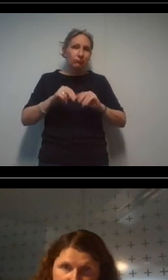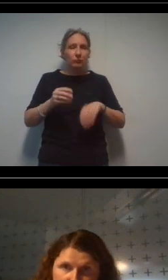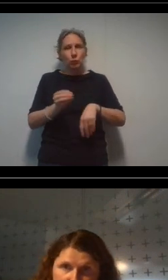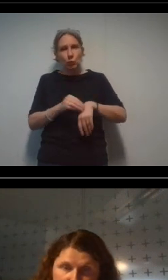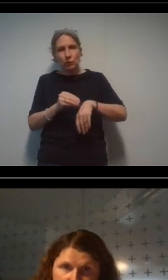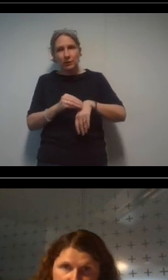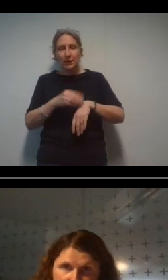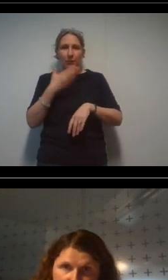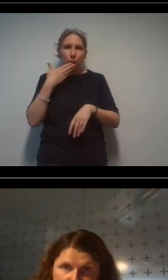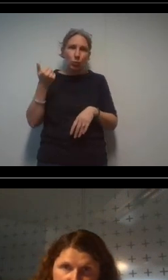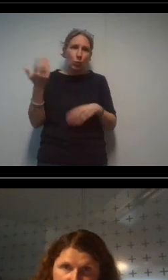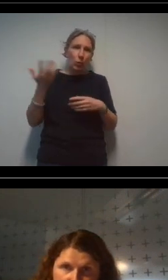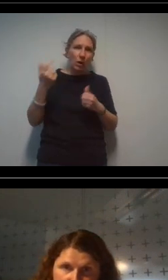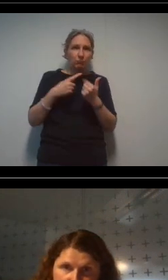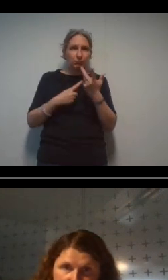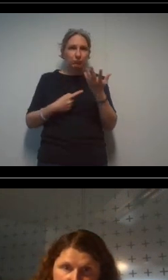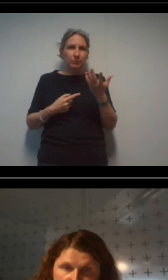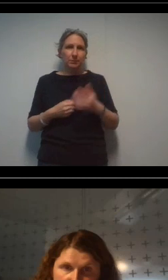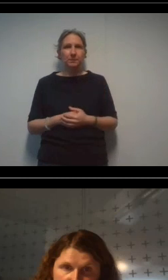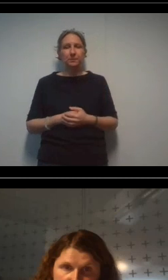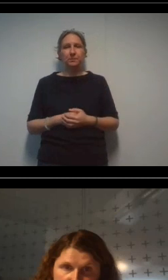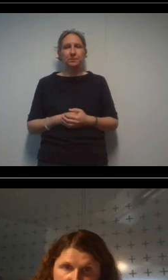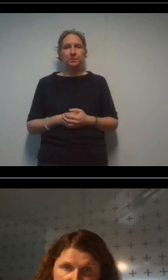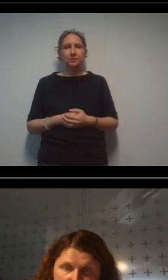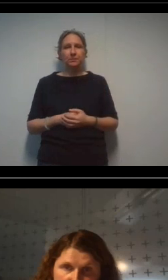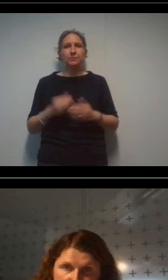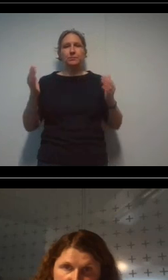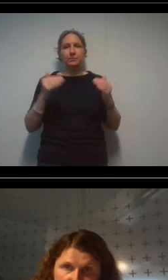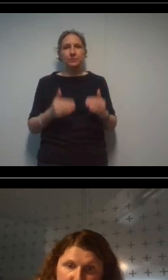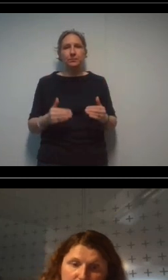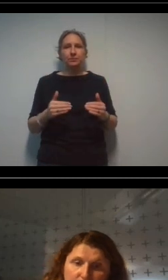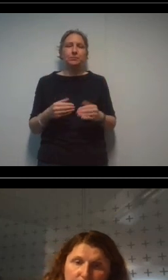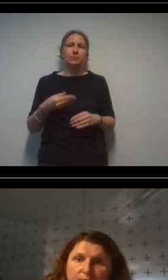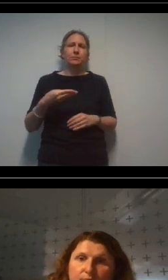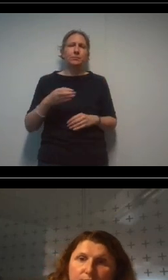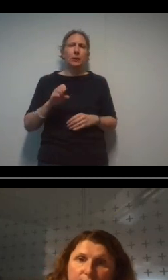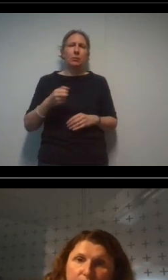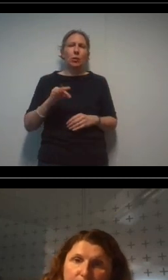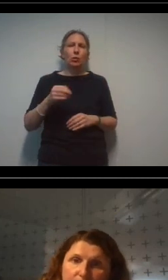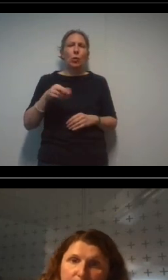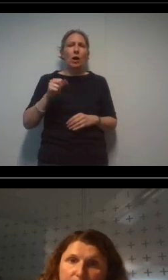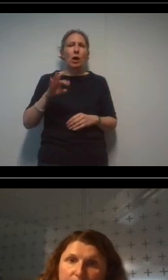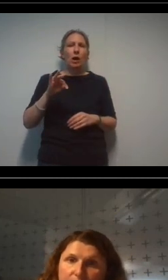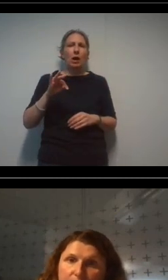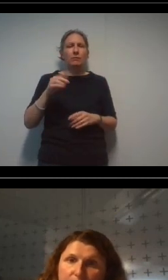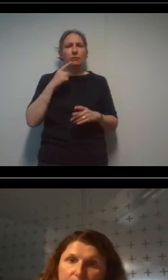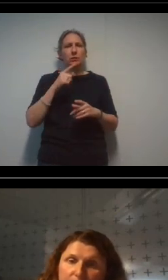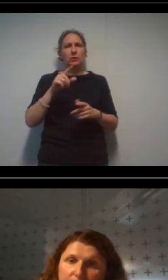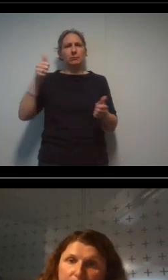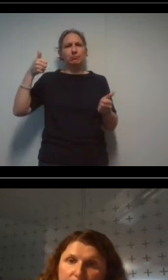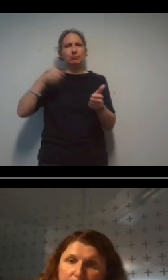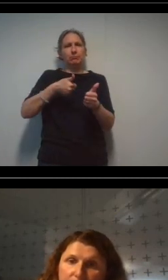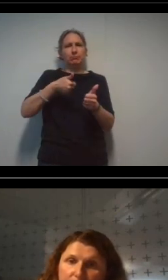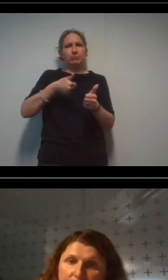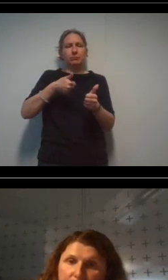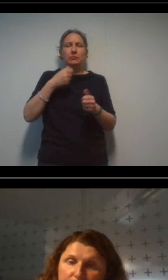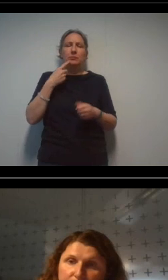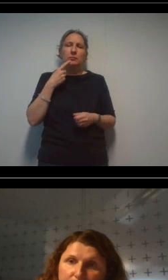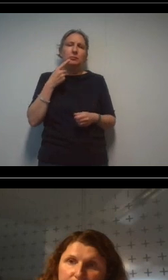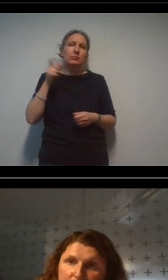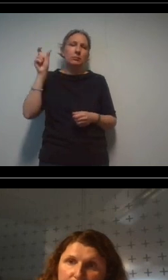etc. Et le mentorat, c'est l'action la plus engageante et la plus individuelle qui est. C'est le fait